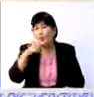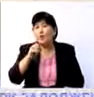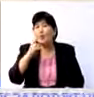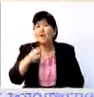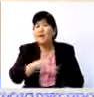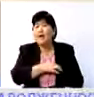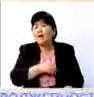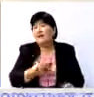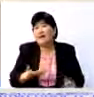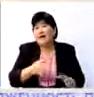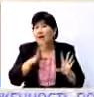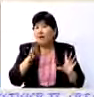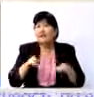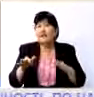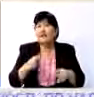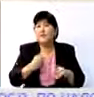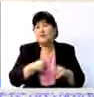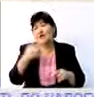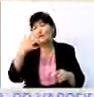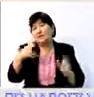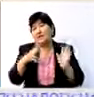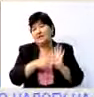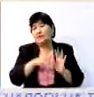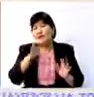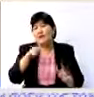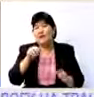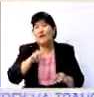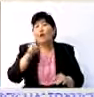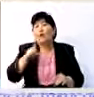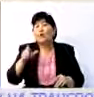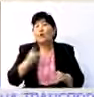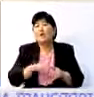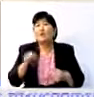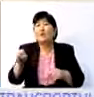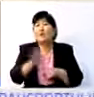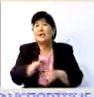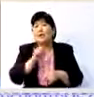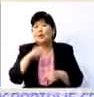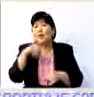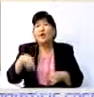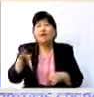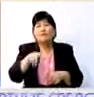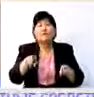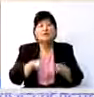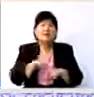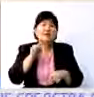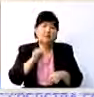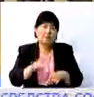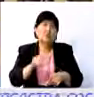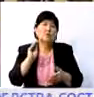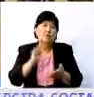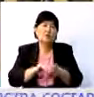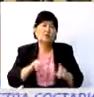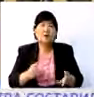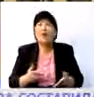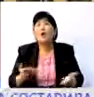агент, неважно. На всех действовала эта 58-я статья. Люди, которые были расстреляны в тот год, все подпадали под эту статью.